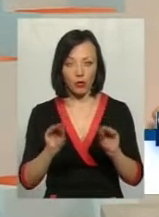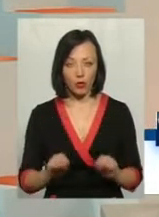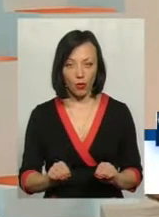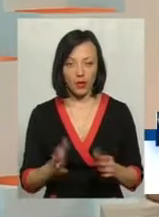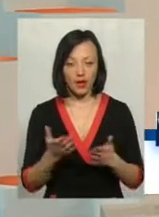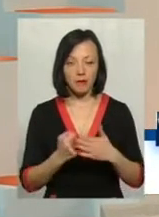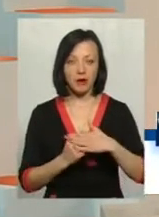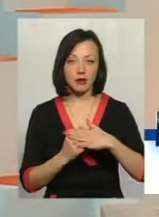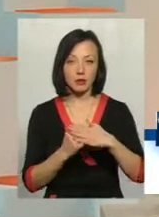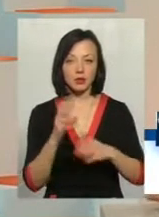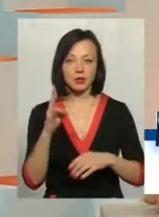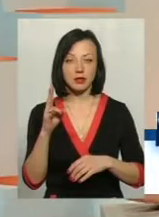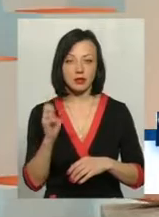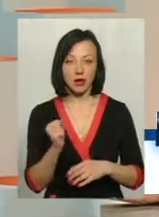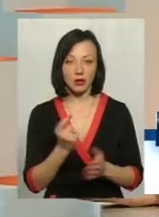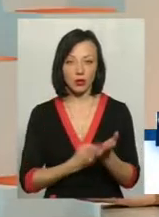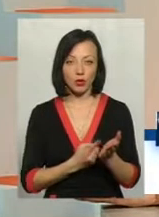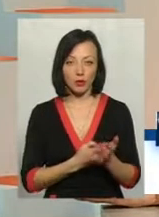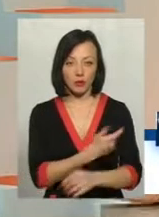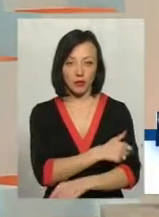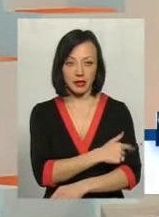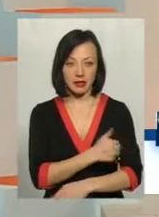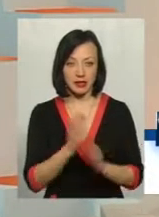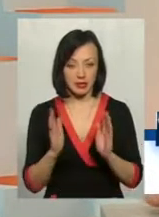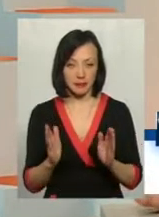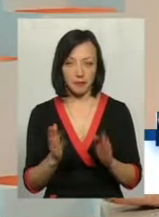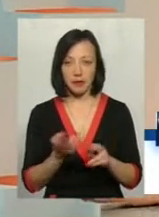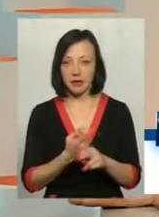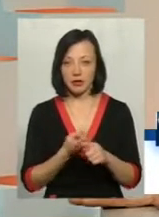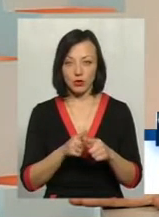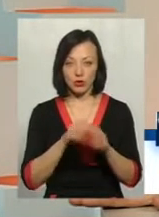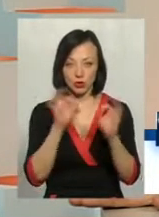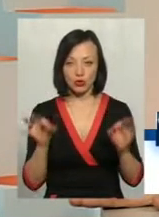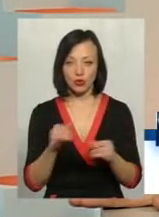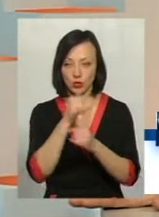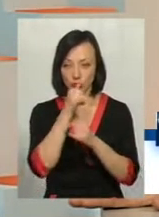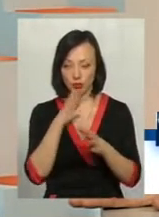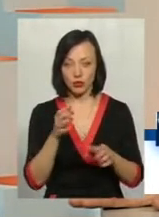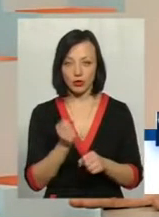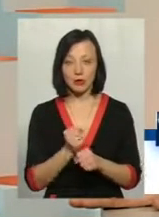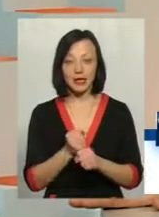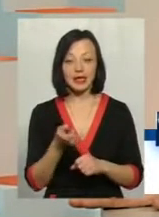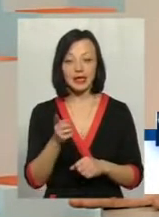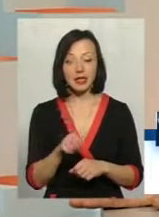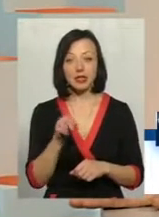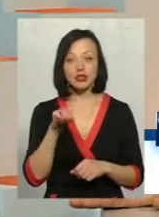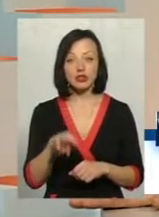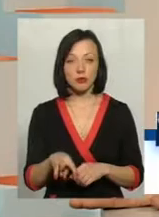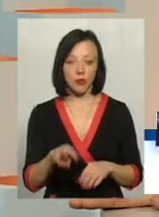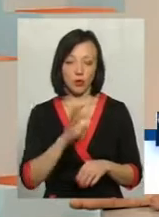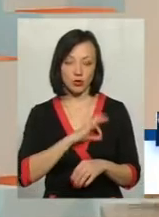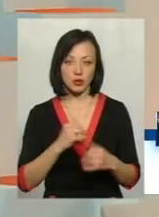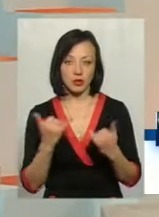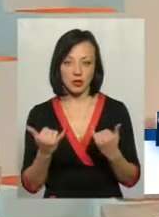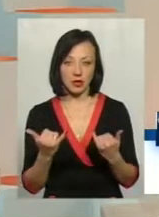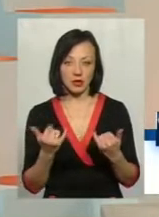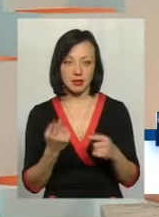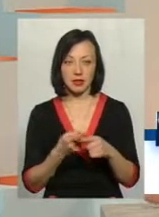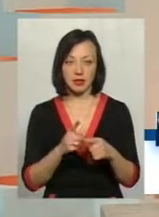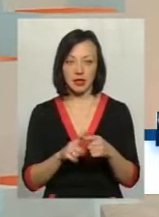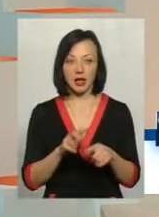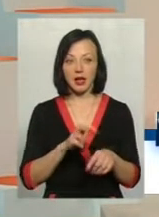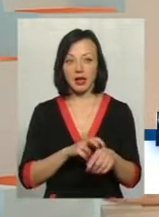базуються на доказовій медицині. Без них нічого не буде, тому що те, чим користуємося ми зараз, по великому рахунку, у нас